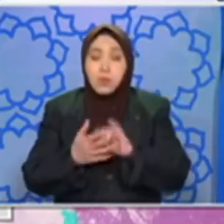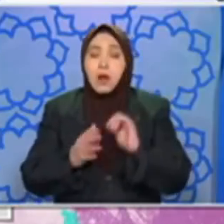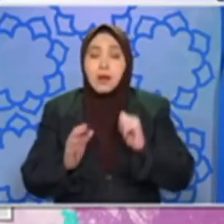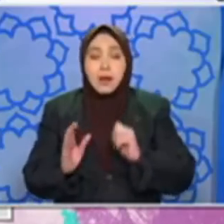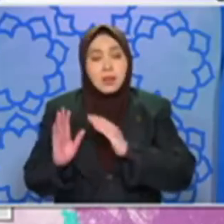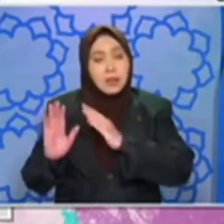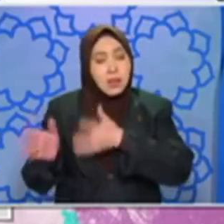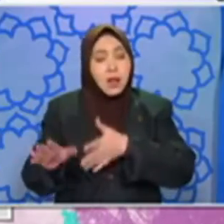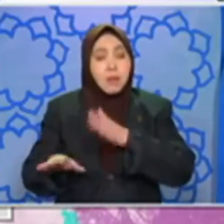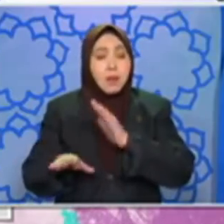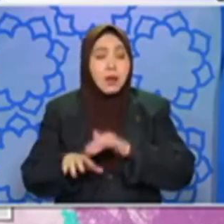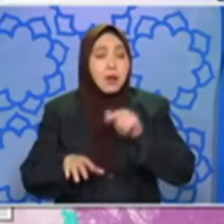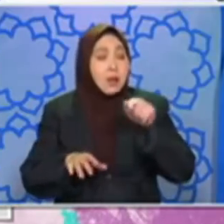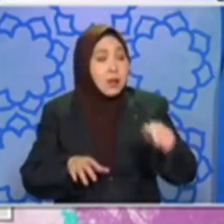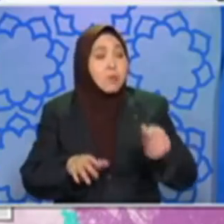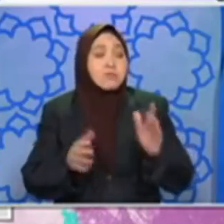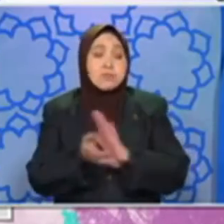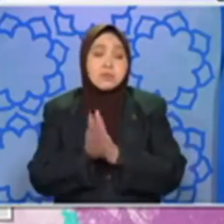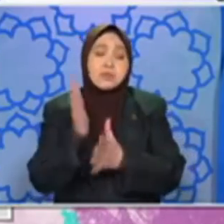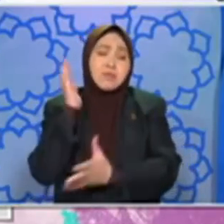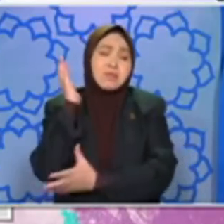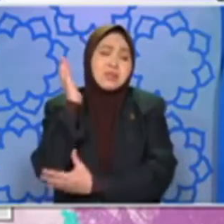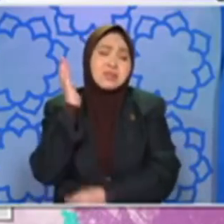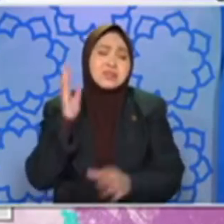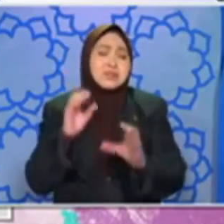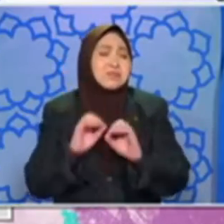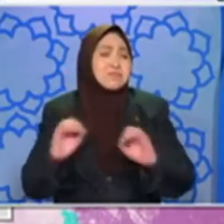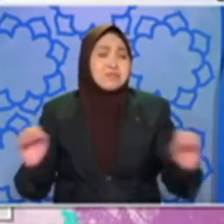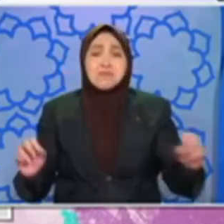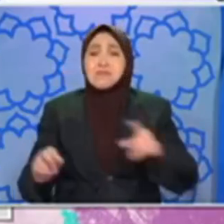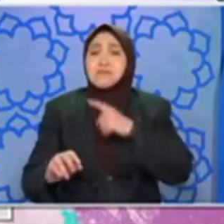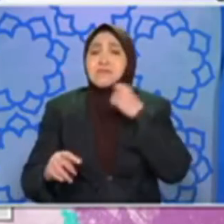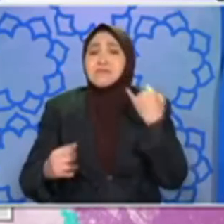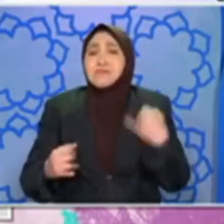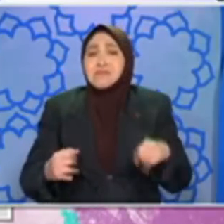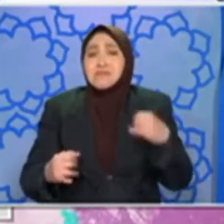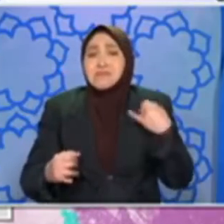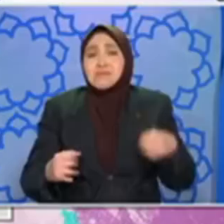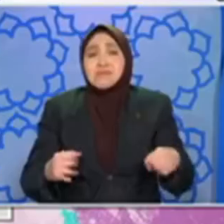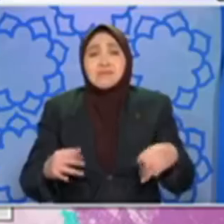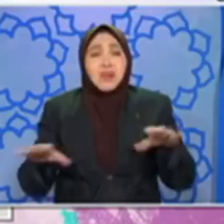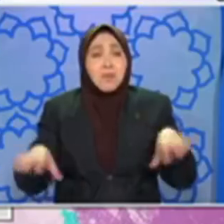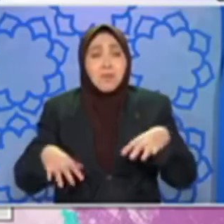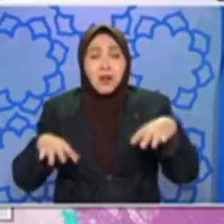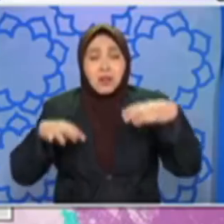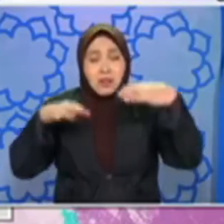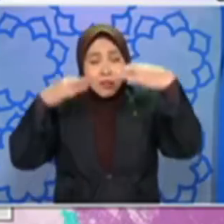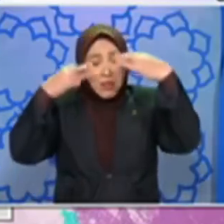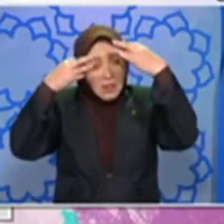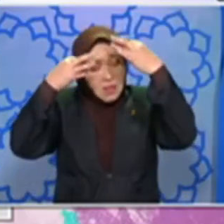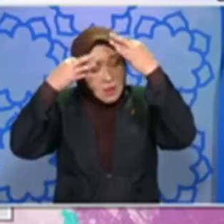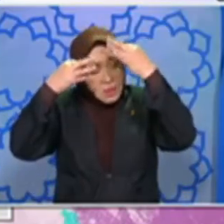ولا تبسطها كل البسط فتقعد ملوما